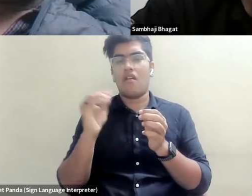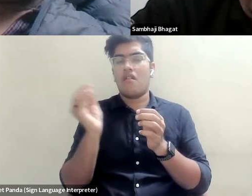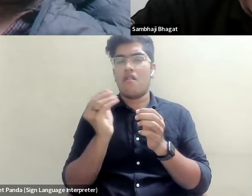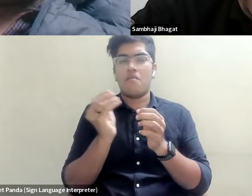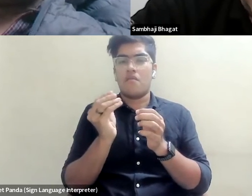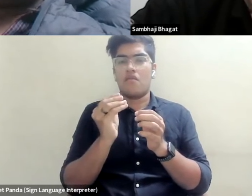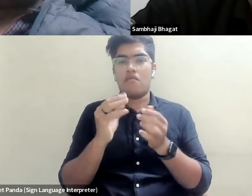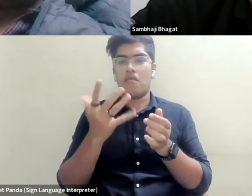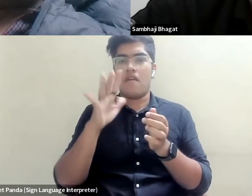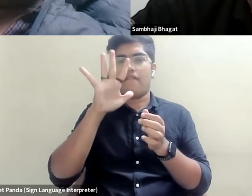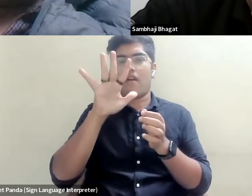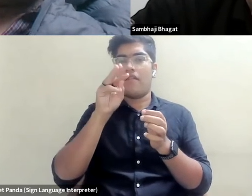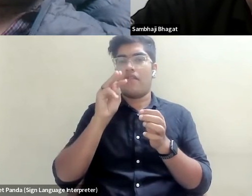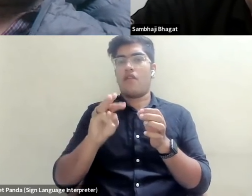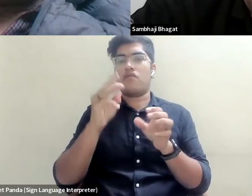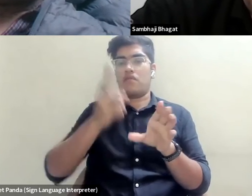5000 साल से